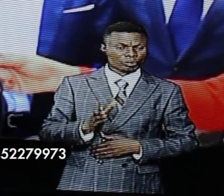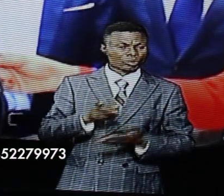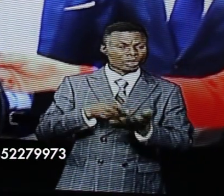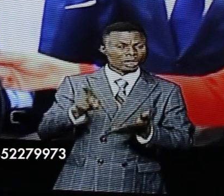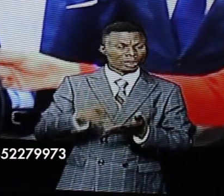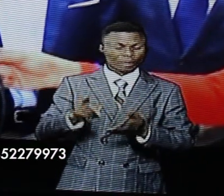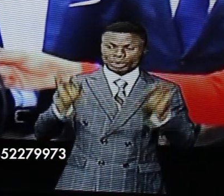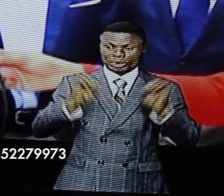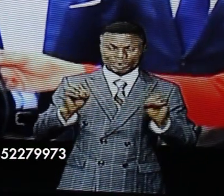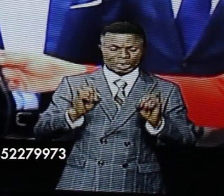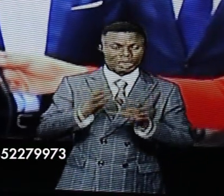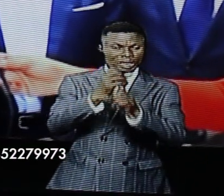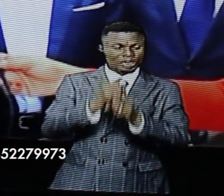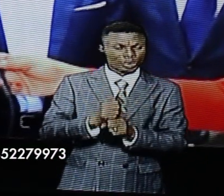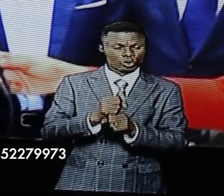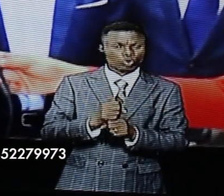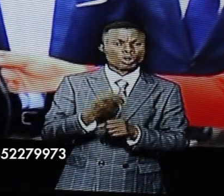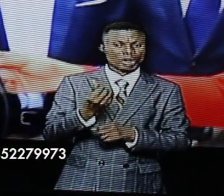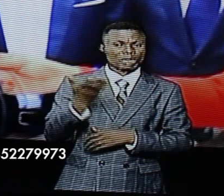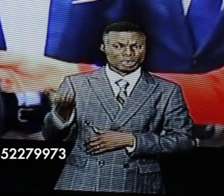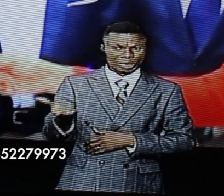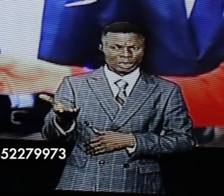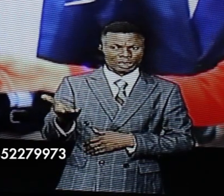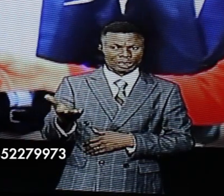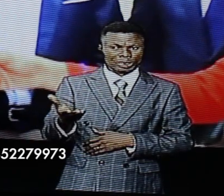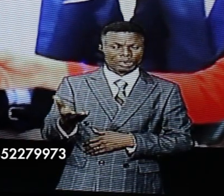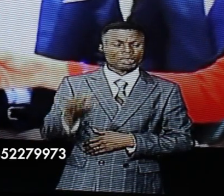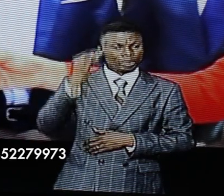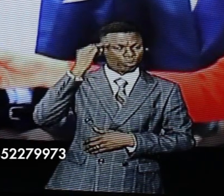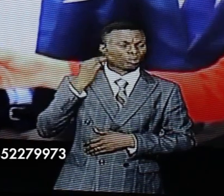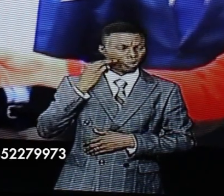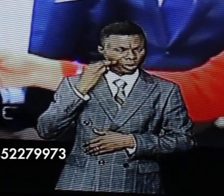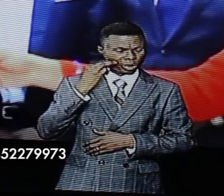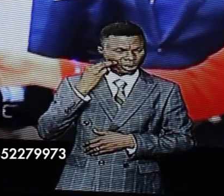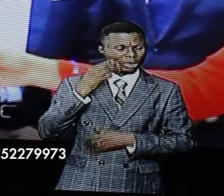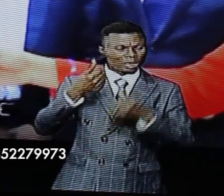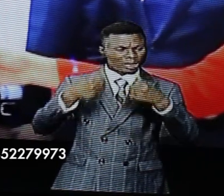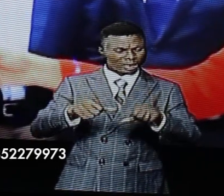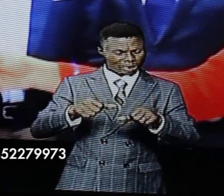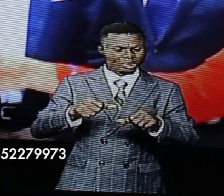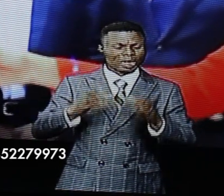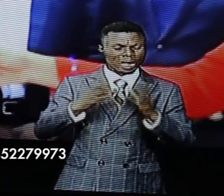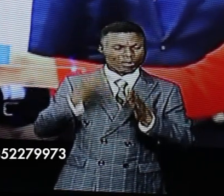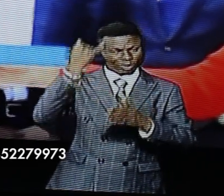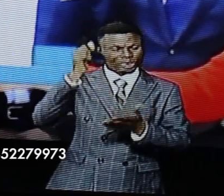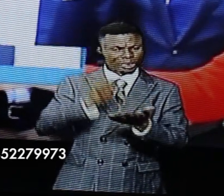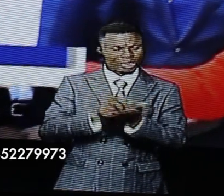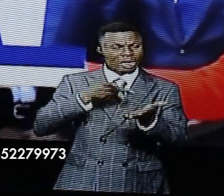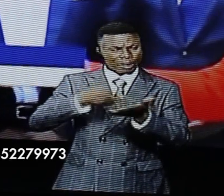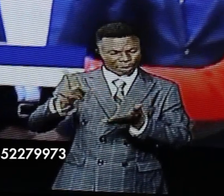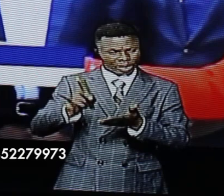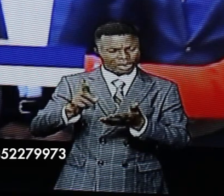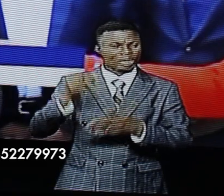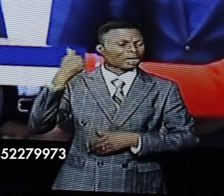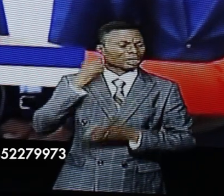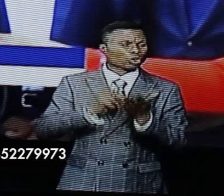puissent trouver gain de cause. C'est-à-dire qu'il a toujours resté, il est toujours resté dans ces soucis-là de payer le médecin. Comme